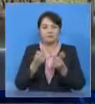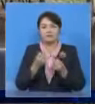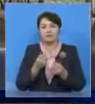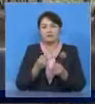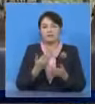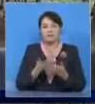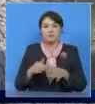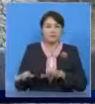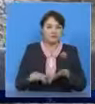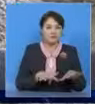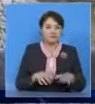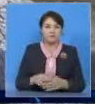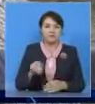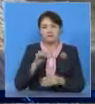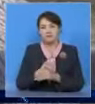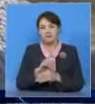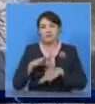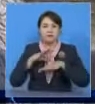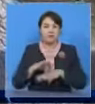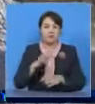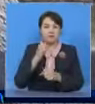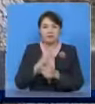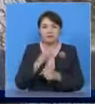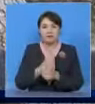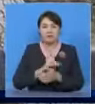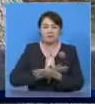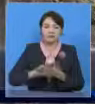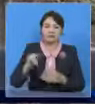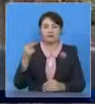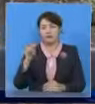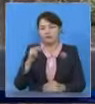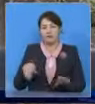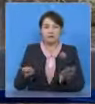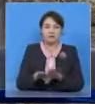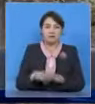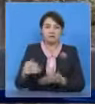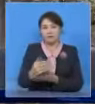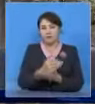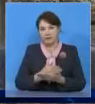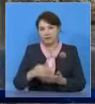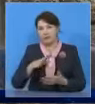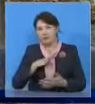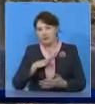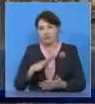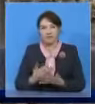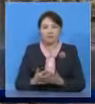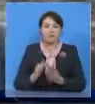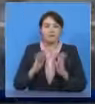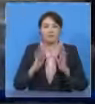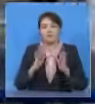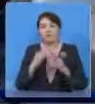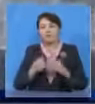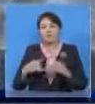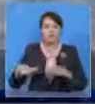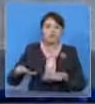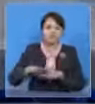поддержать данное мероприятие. Дополнительно проводится работа и в рамках чистого четверга. Таким образом, уборка уже осуществляется на прилегающих территориях